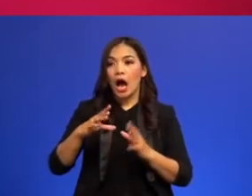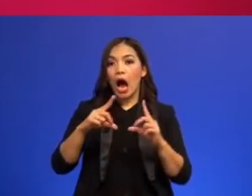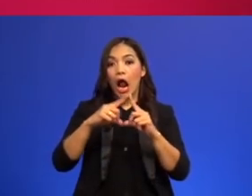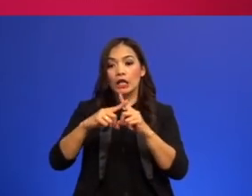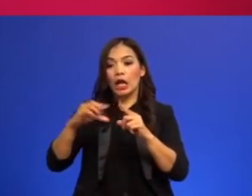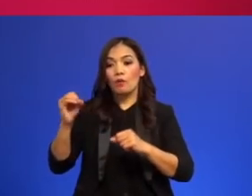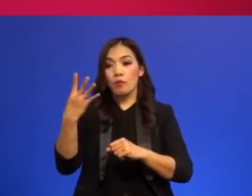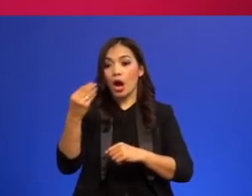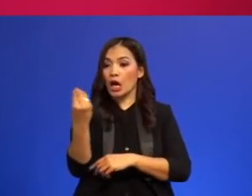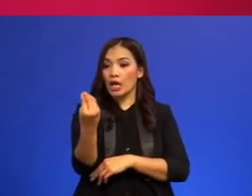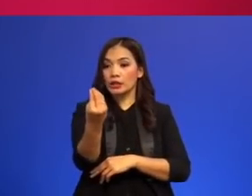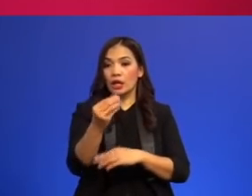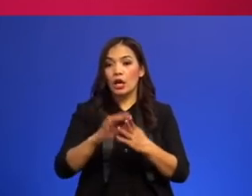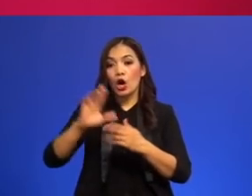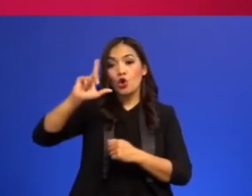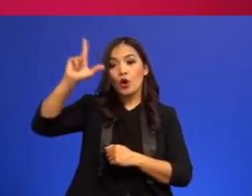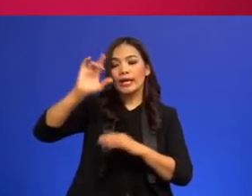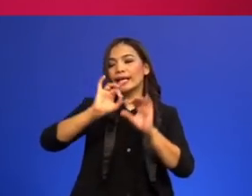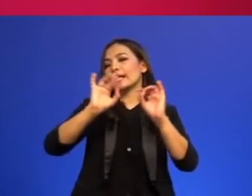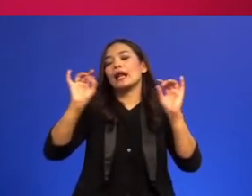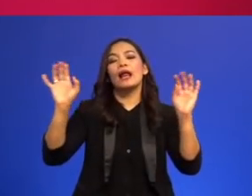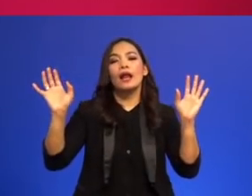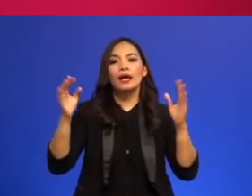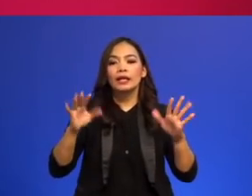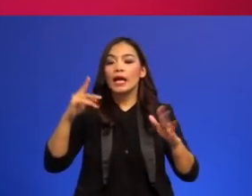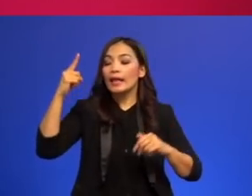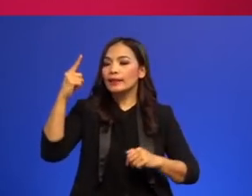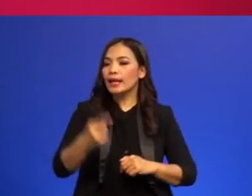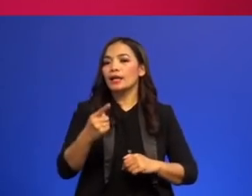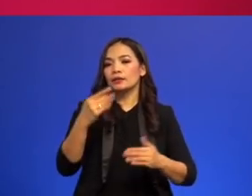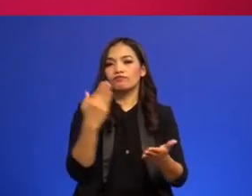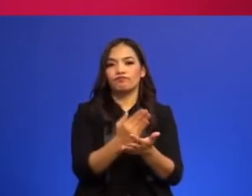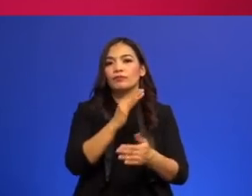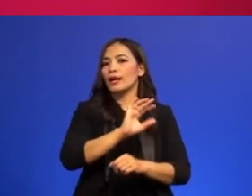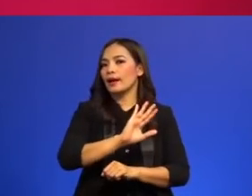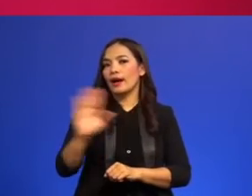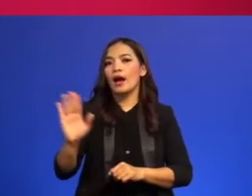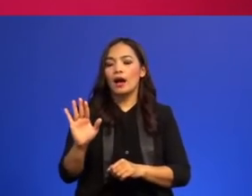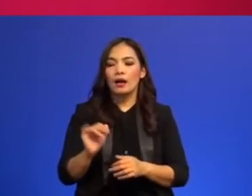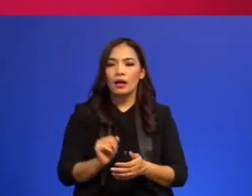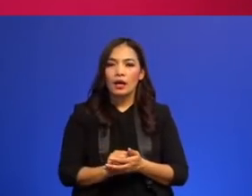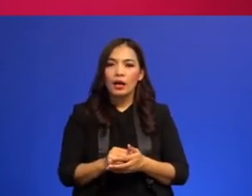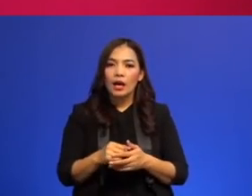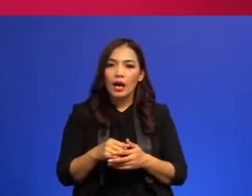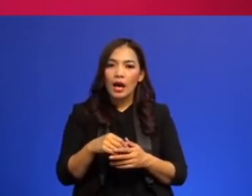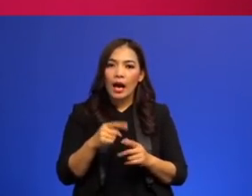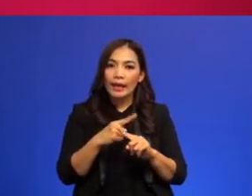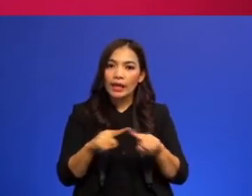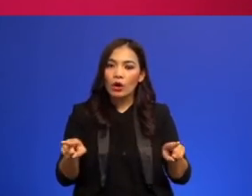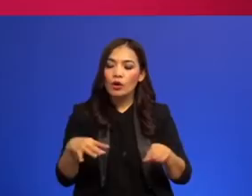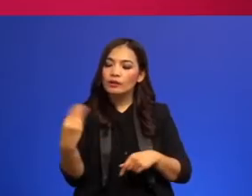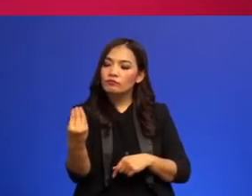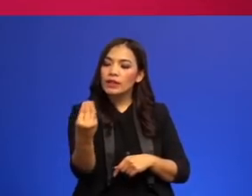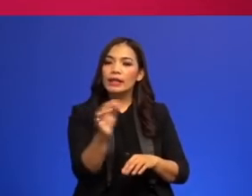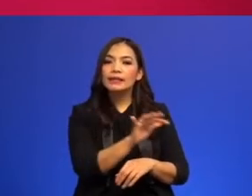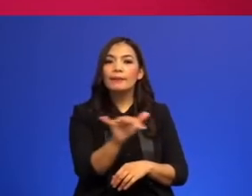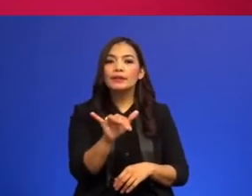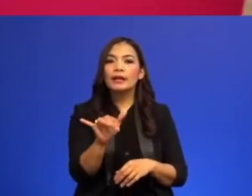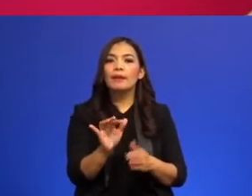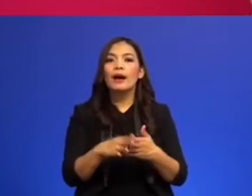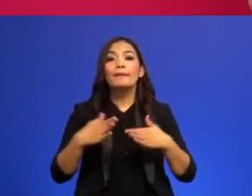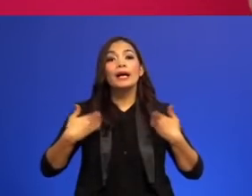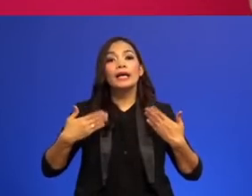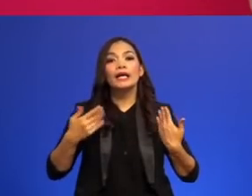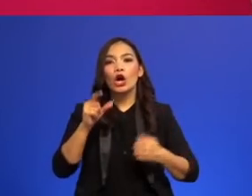mau jalan-jalan wisata, enggak. Tegas tidak walaupun kita punya. Kecuali wisata bersama itu pun